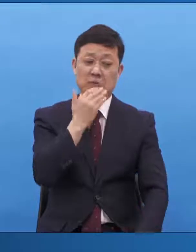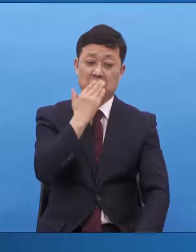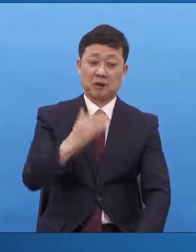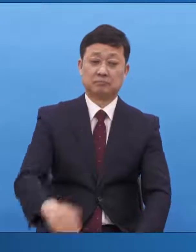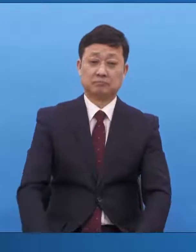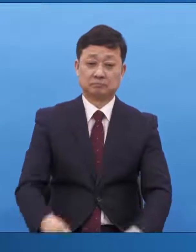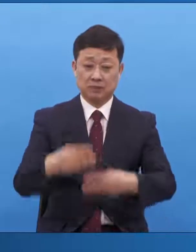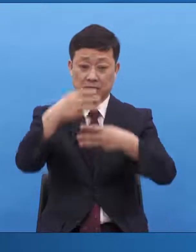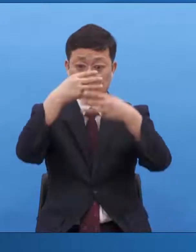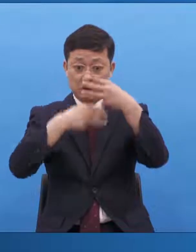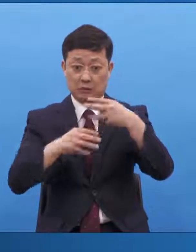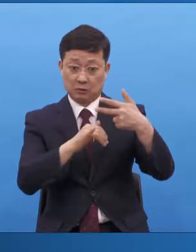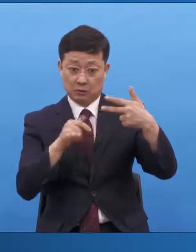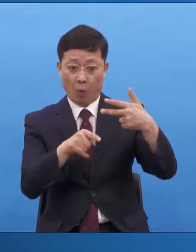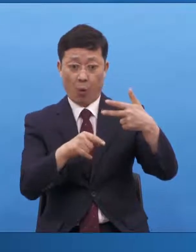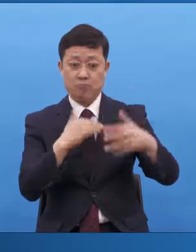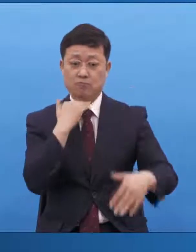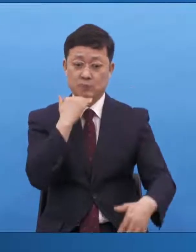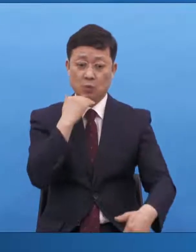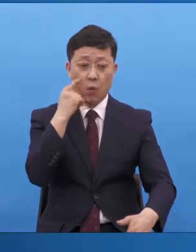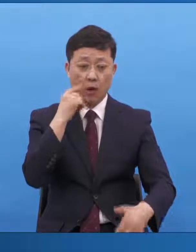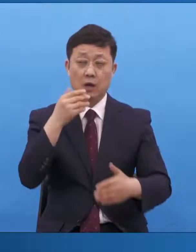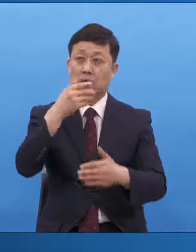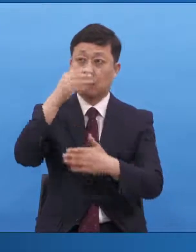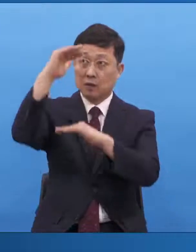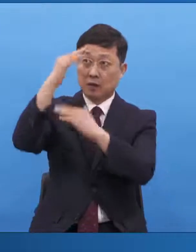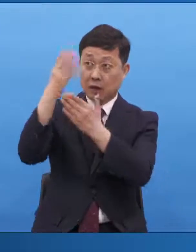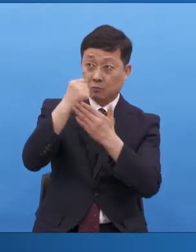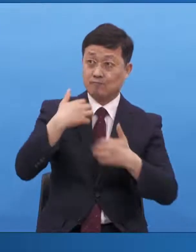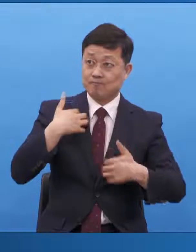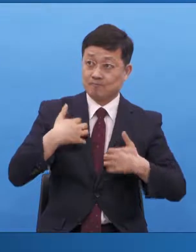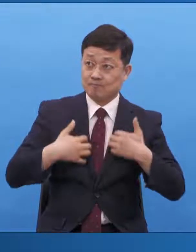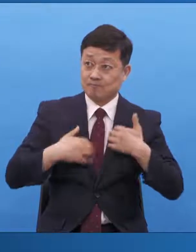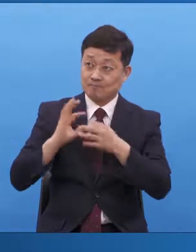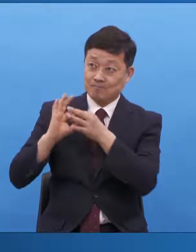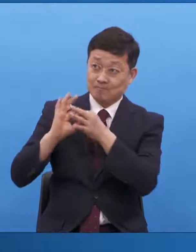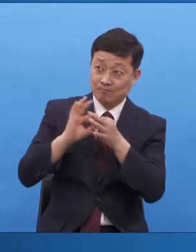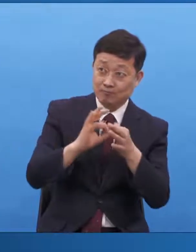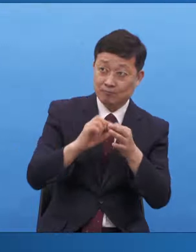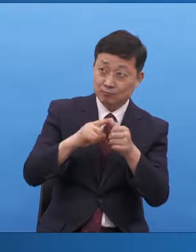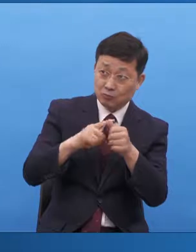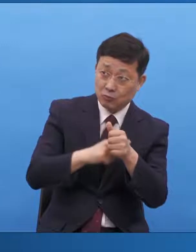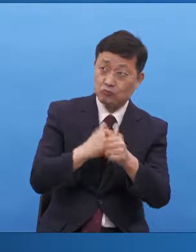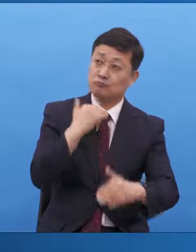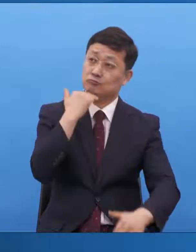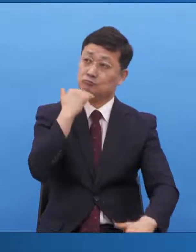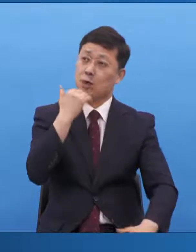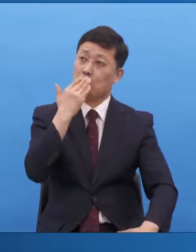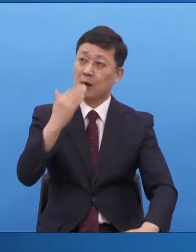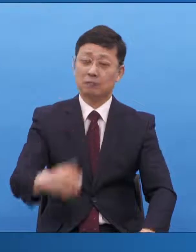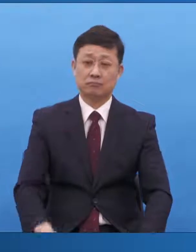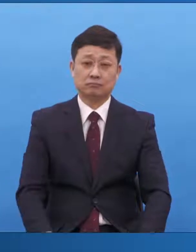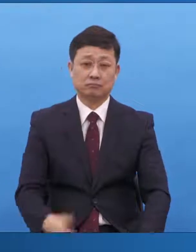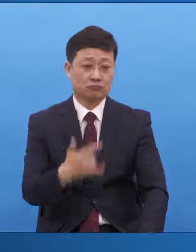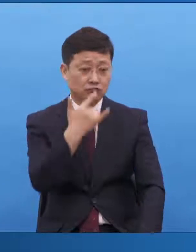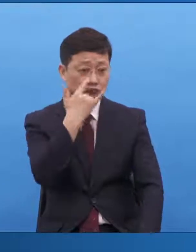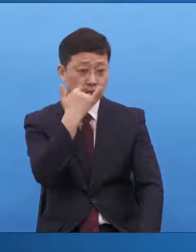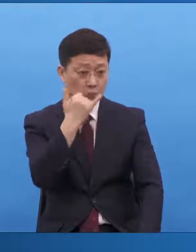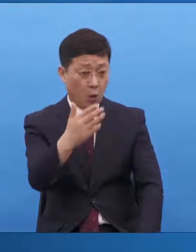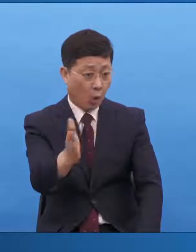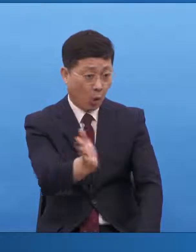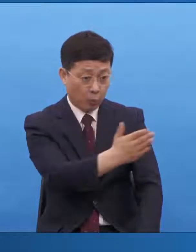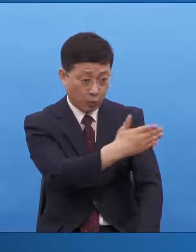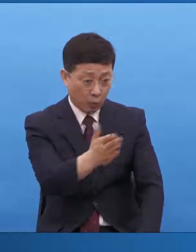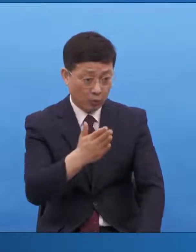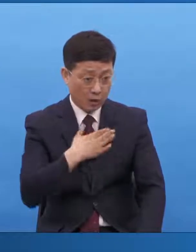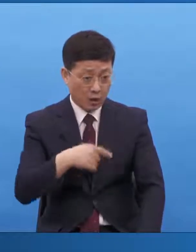오면입니다. Those were the seven. 기다릴 수 있다니까 누리고 있으니까. They knew how to wait because they knew this. 그렇죠. Isn't that 예, 부모님이 없어도